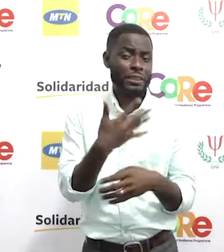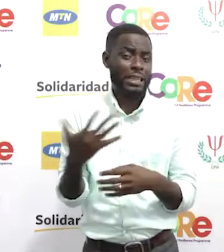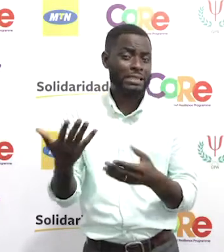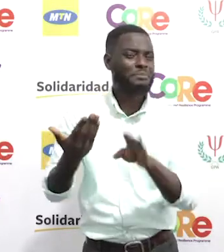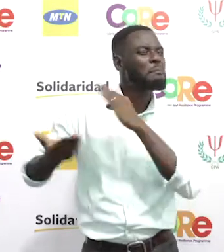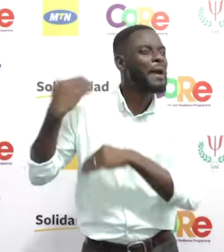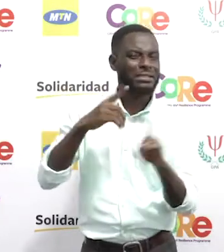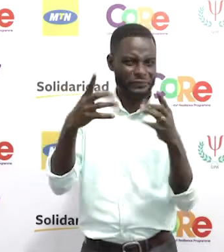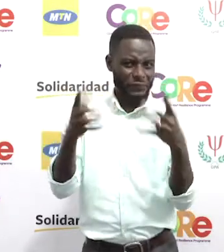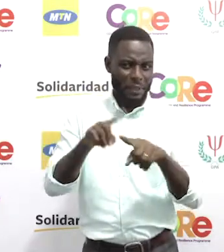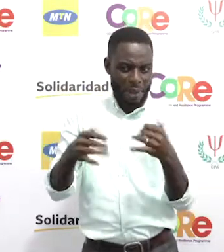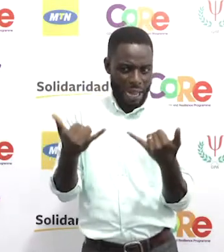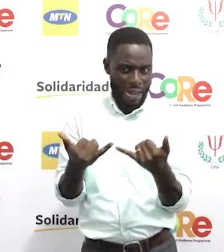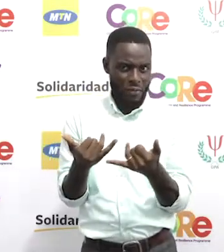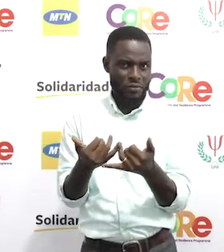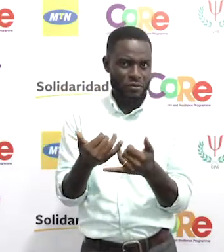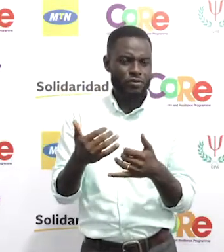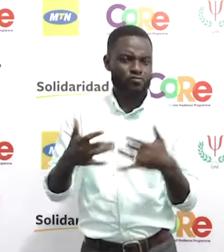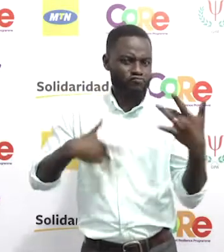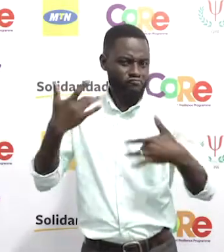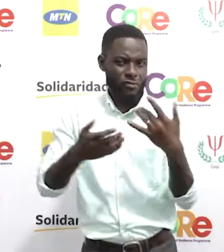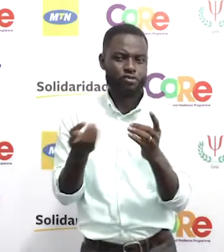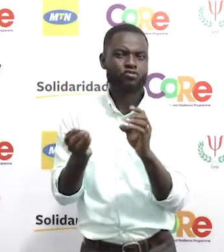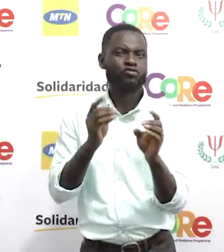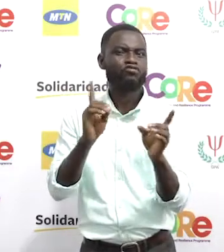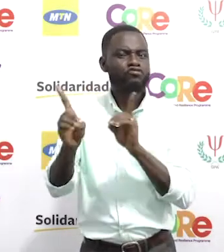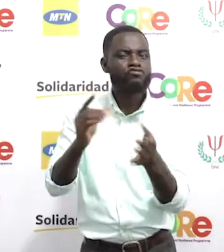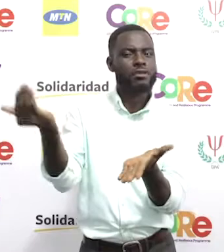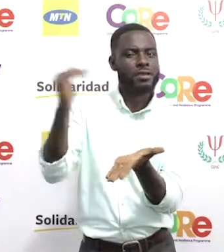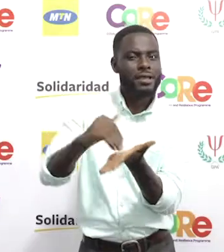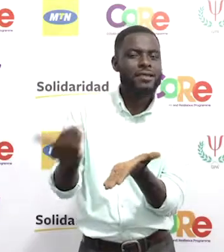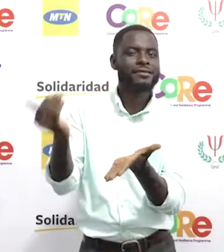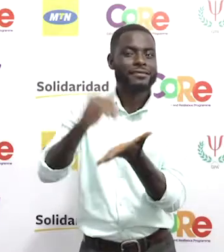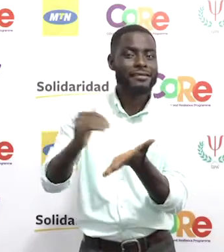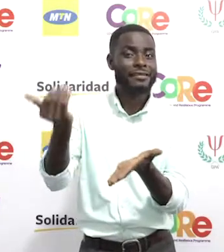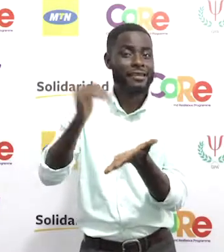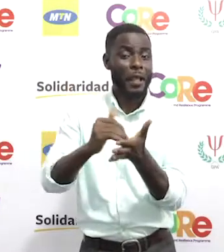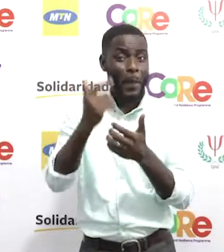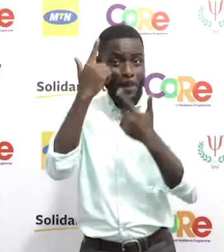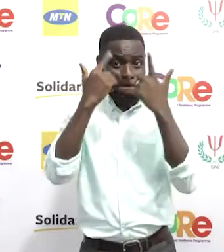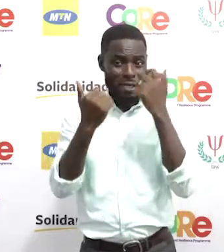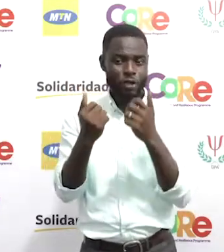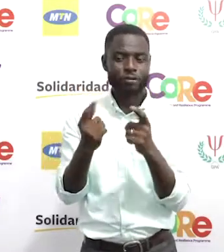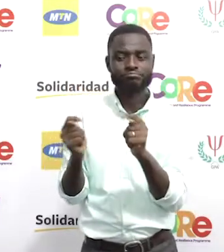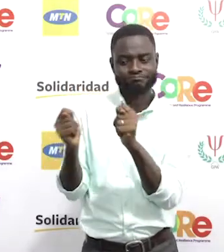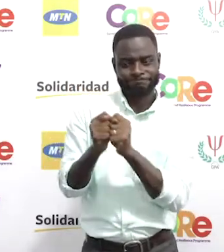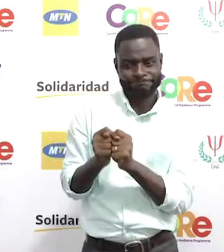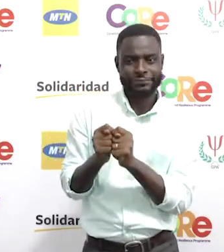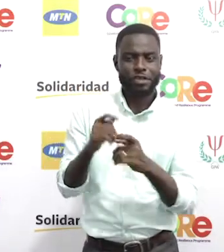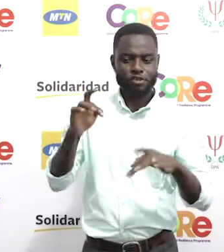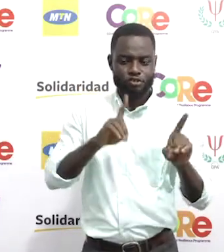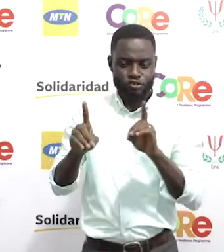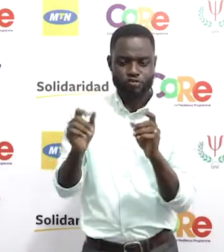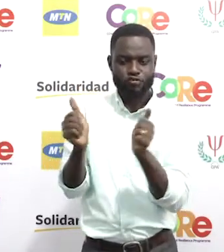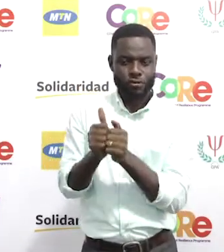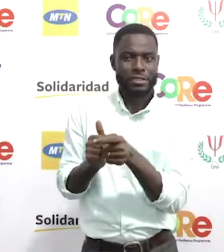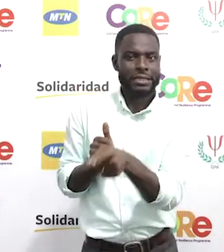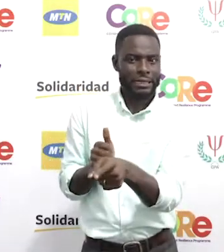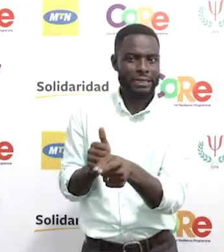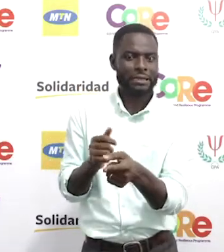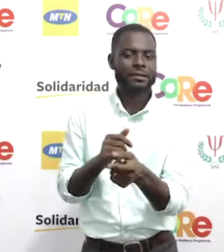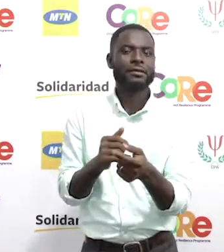Ni ofe momoe, tuwe akpe abo. E jake ofe oha osun lo, je